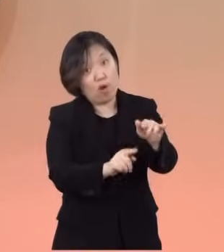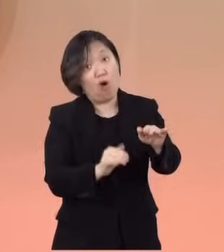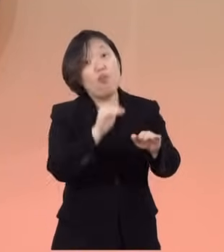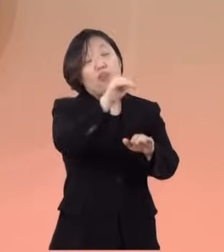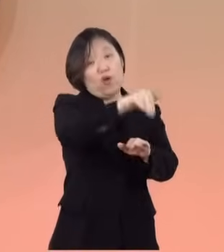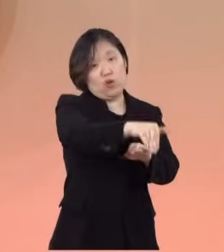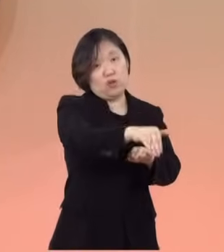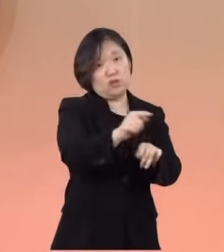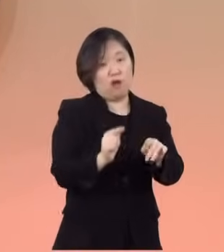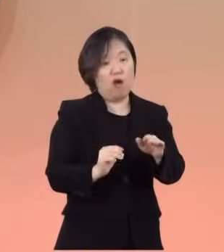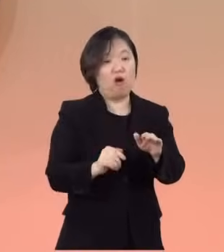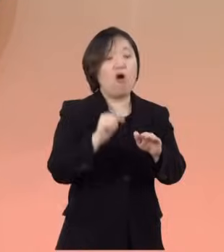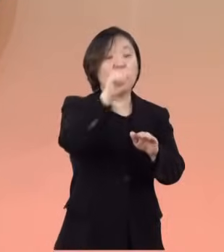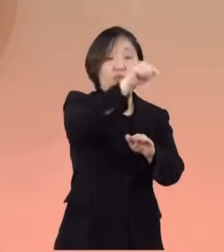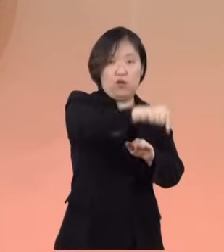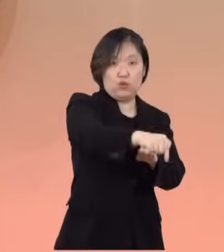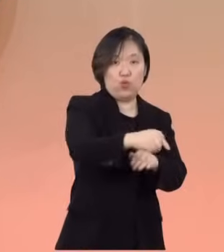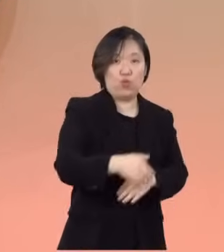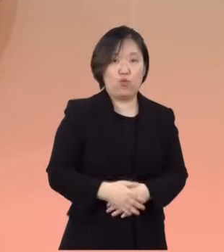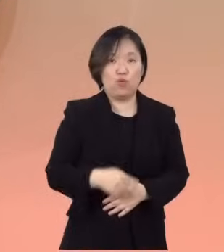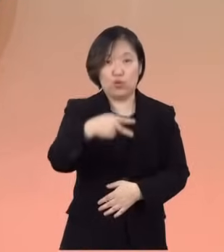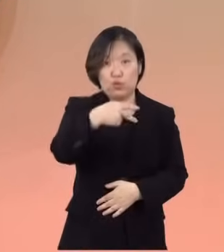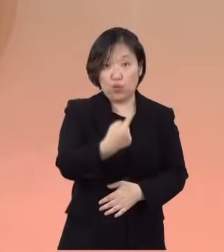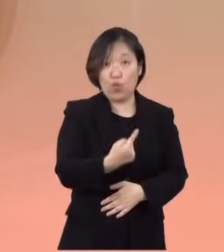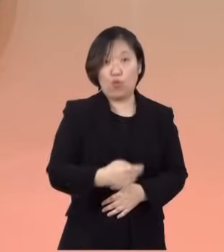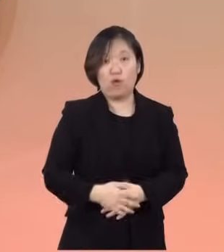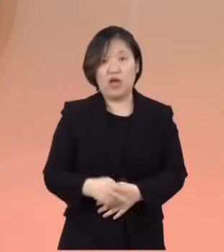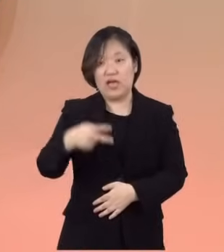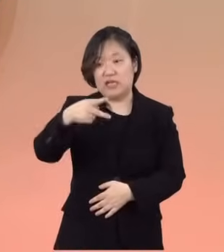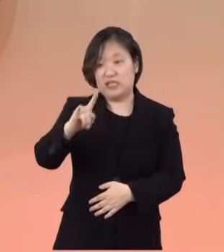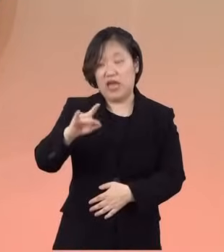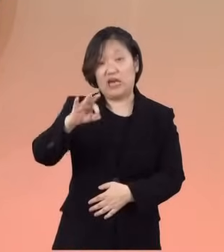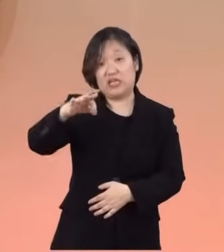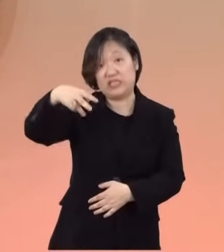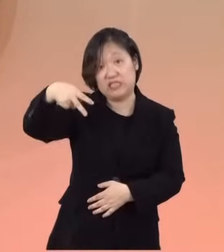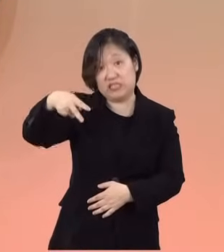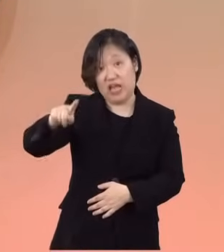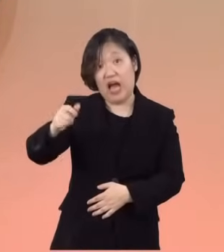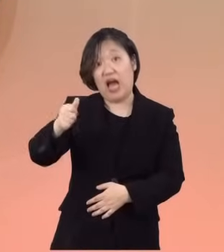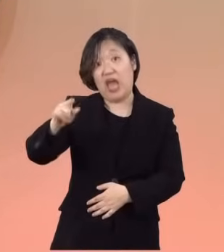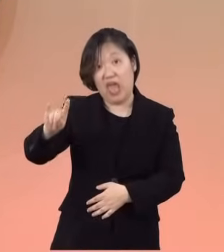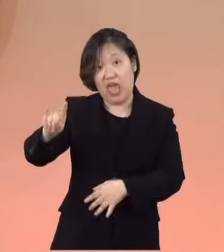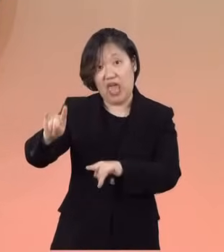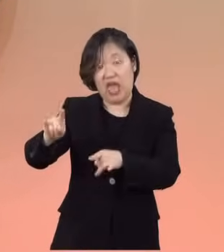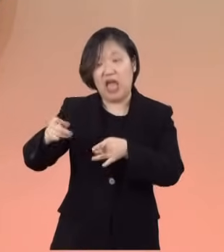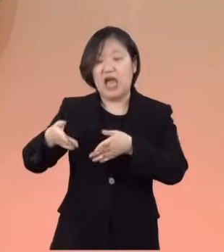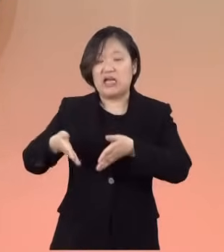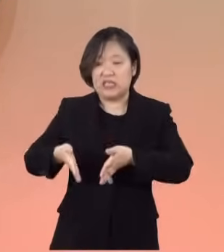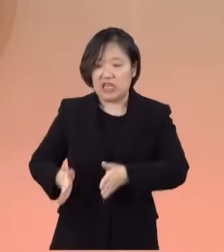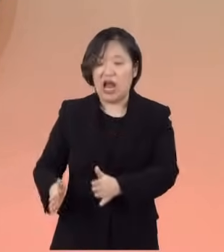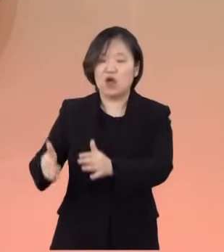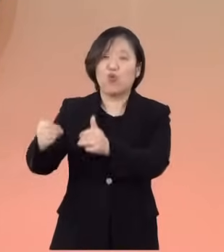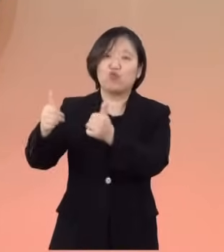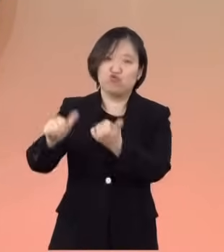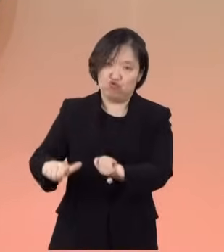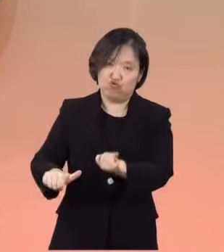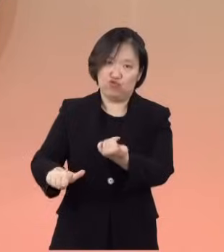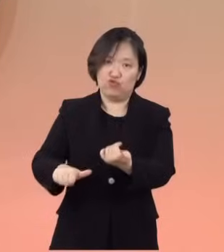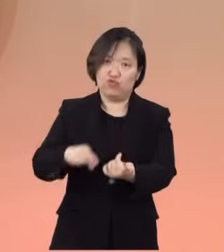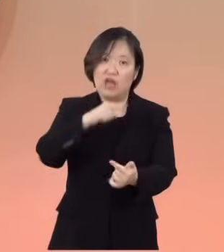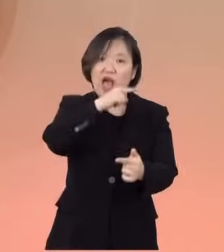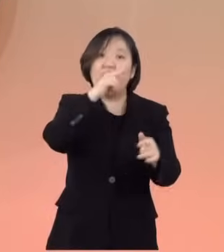생해 건널도 자예요 건널도 생사의 생사의 바다